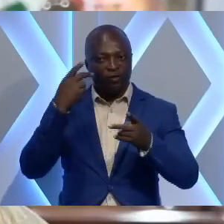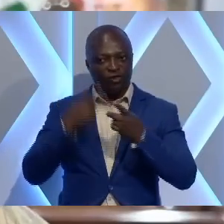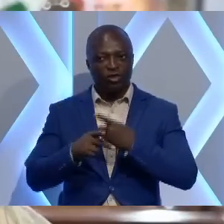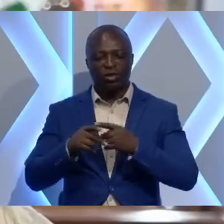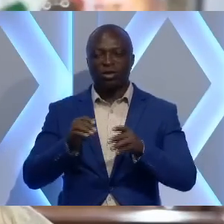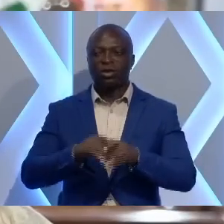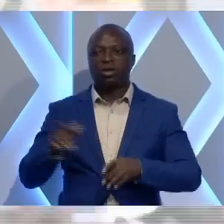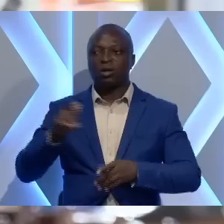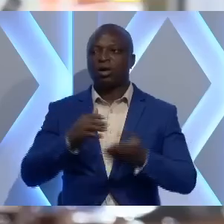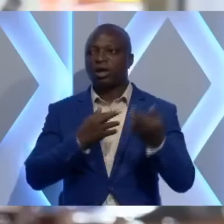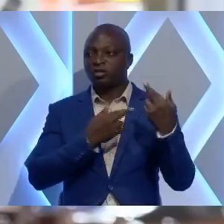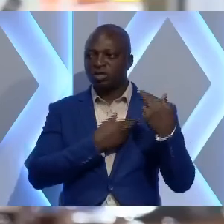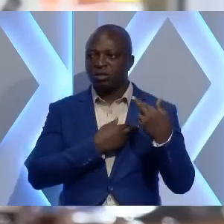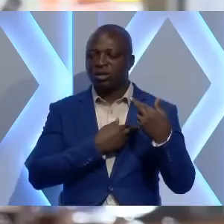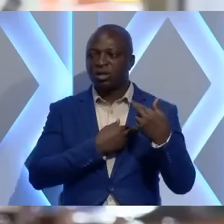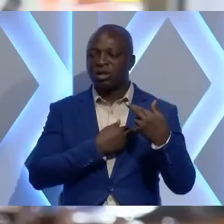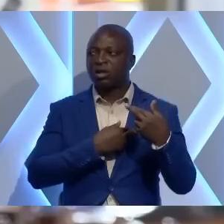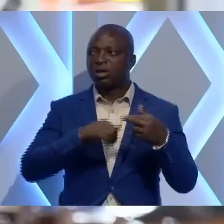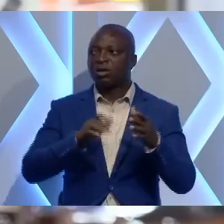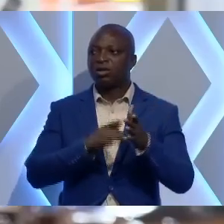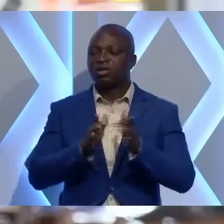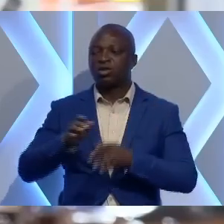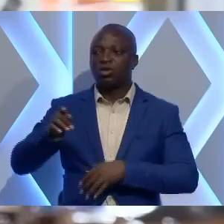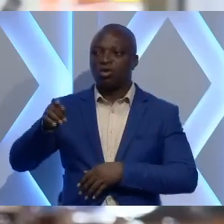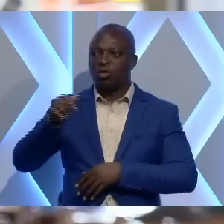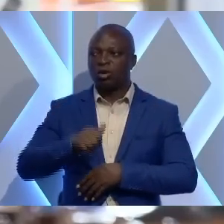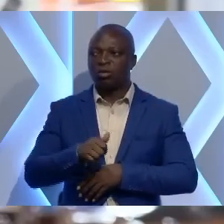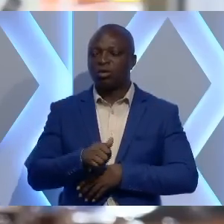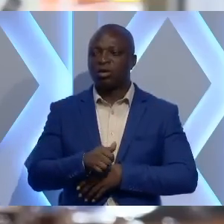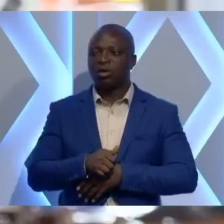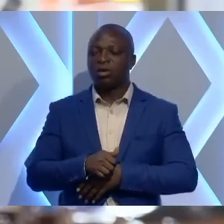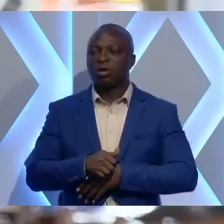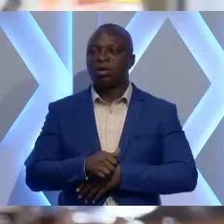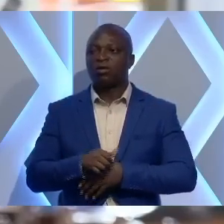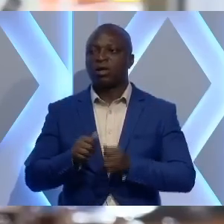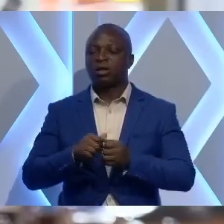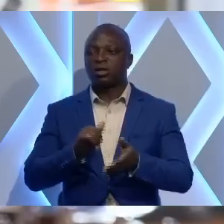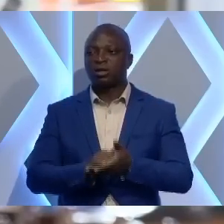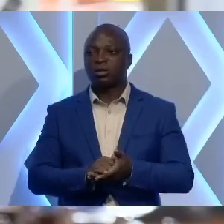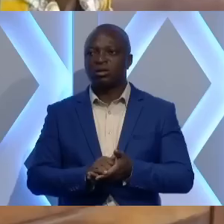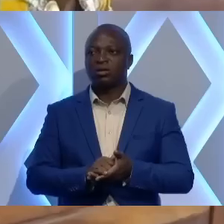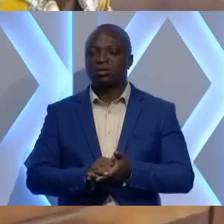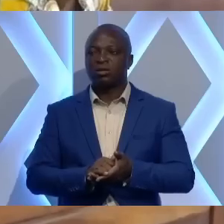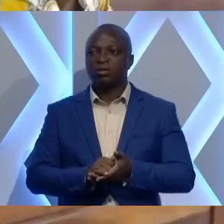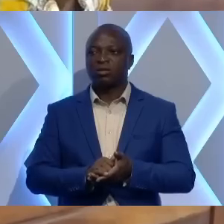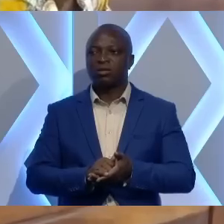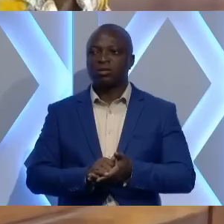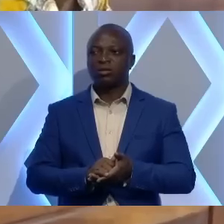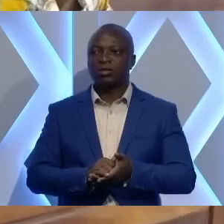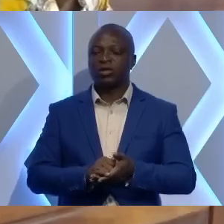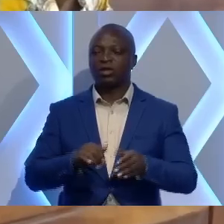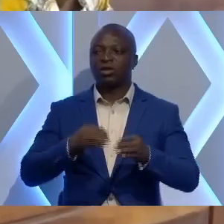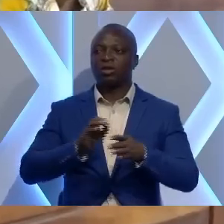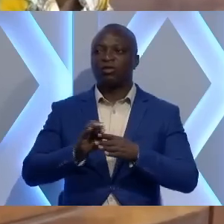leur responsabilité. Jésus-Christ lui-même nous invite vraiment à demeurer sur lui afin d'avoir la vie. Donner